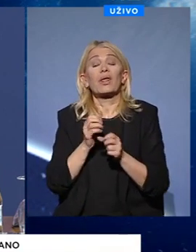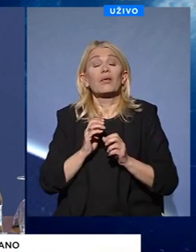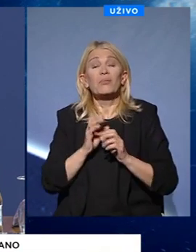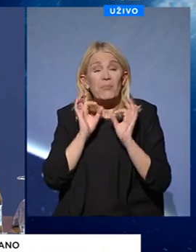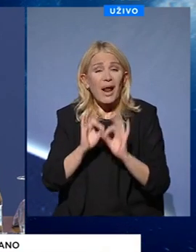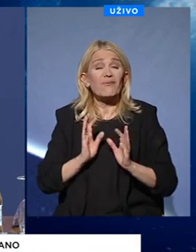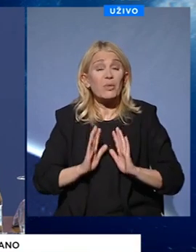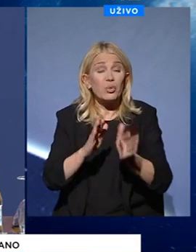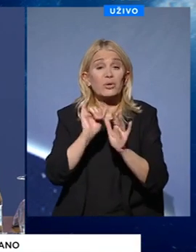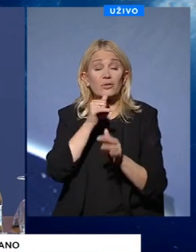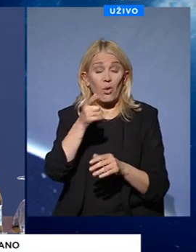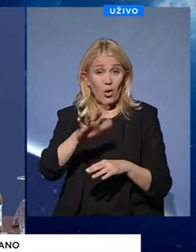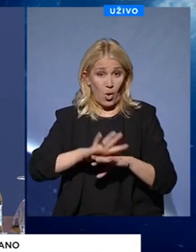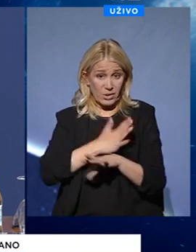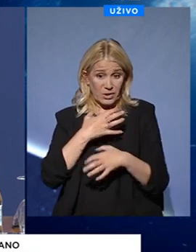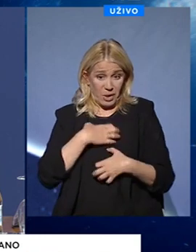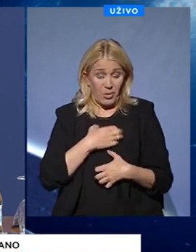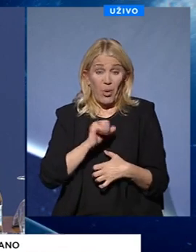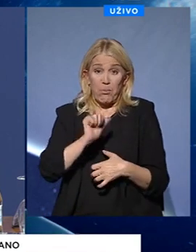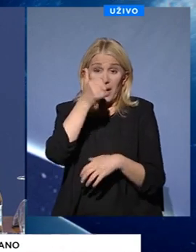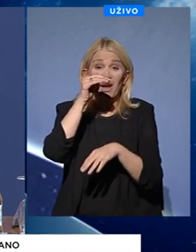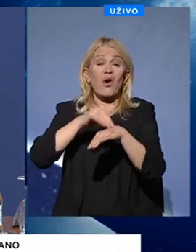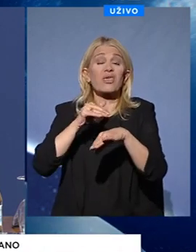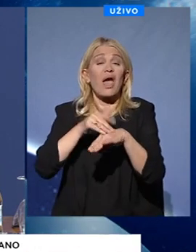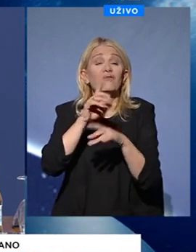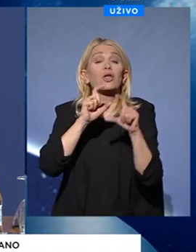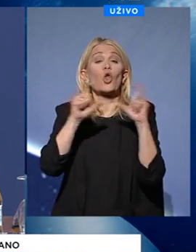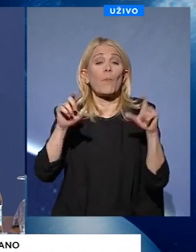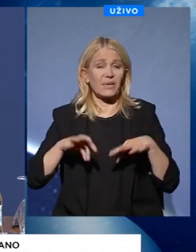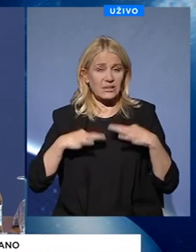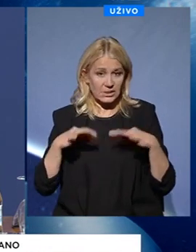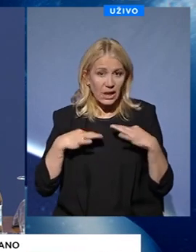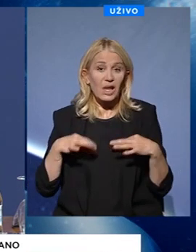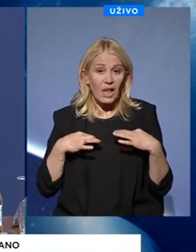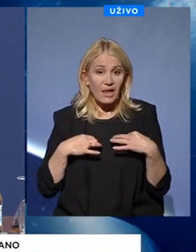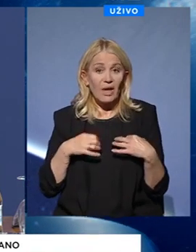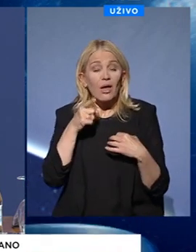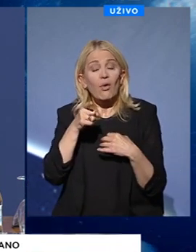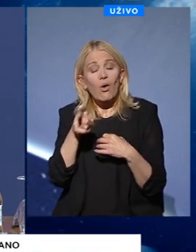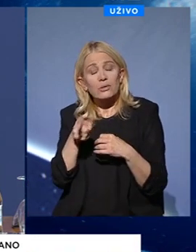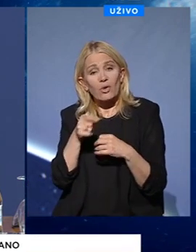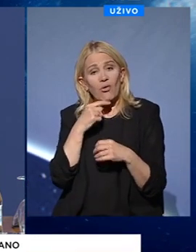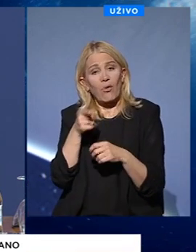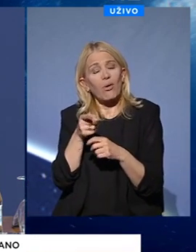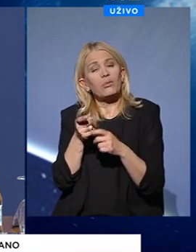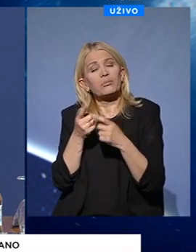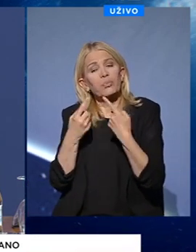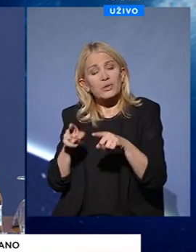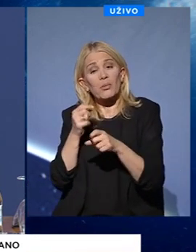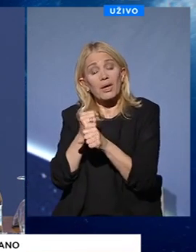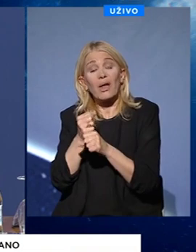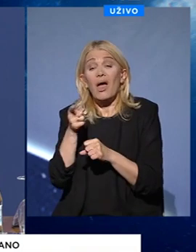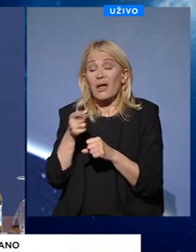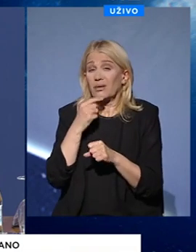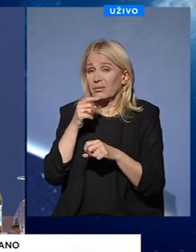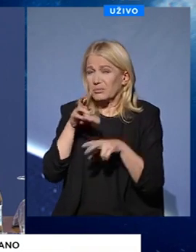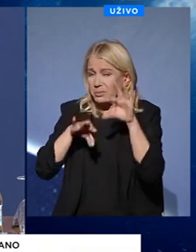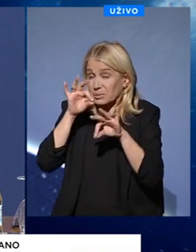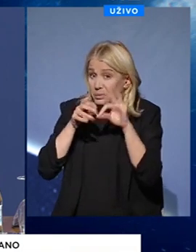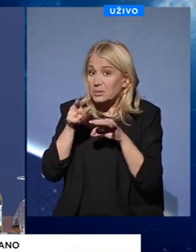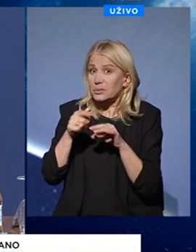oni koji imaju te gobe se jave pre svega u ambulante Doma zdravlja koje su za ovo predviđene, a dalje će se dijagnostika završiti shodno protokolu.